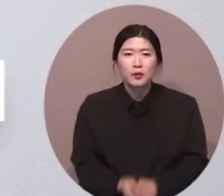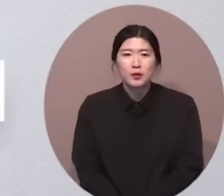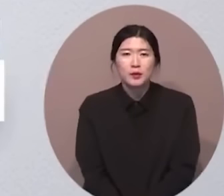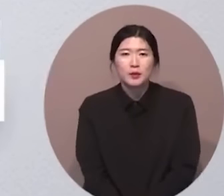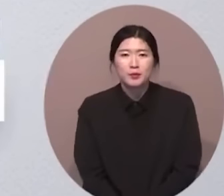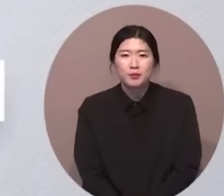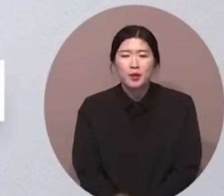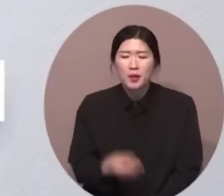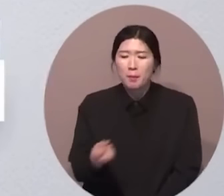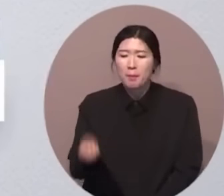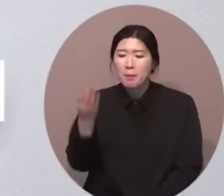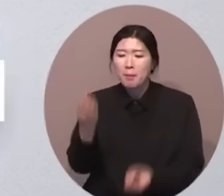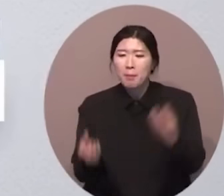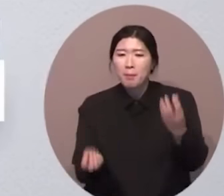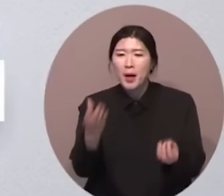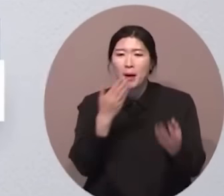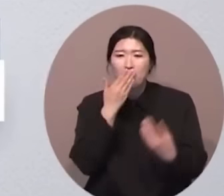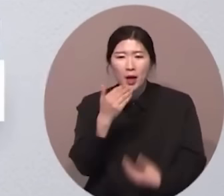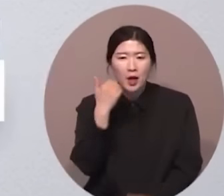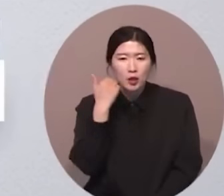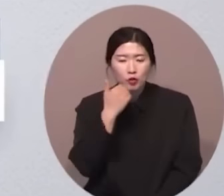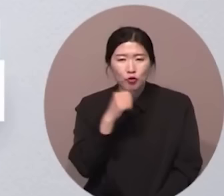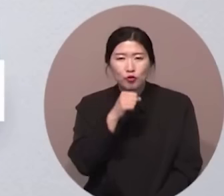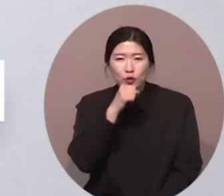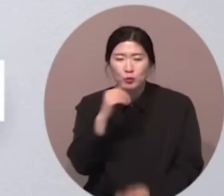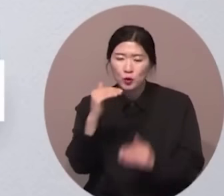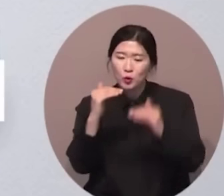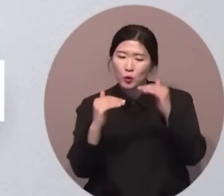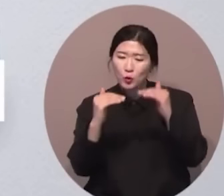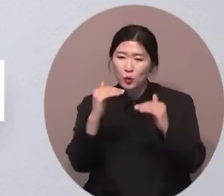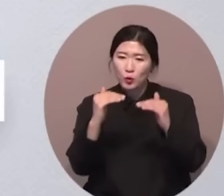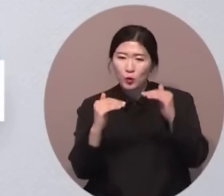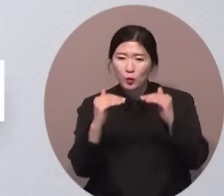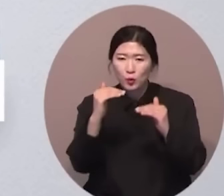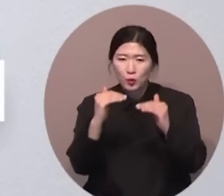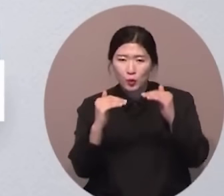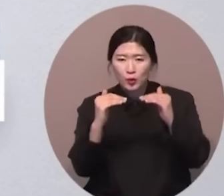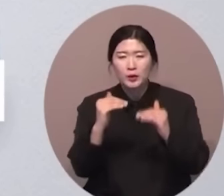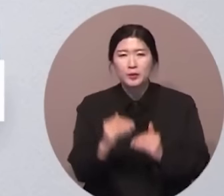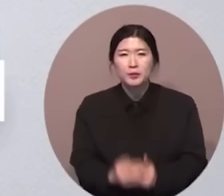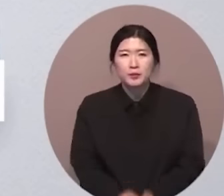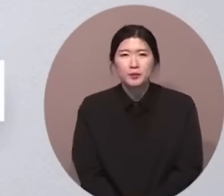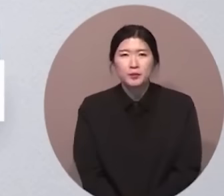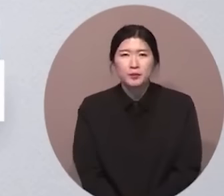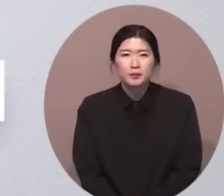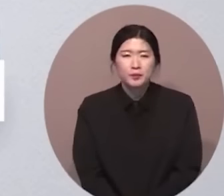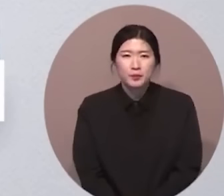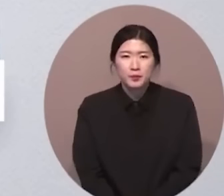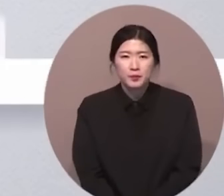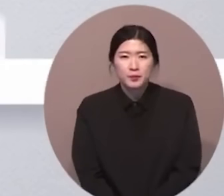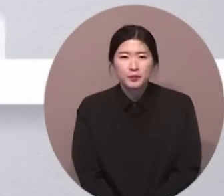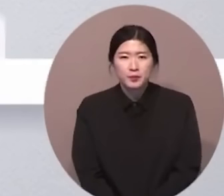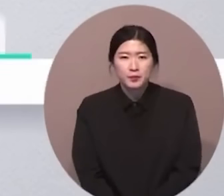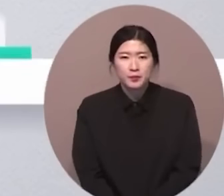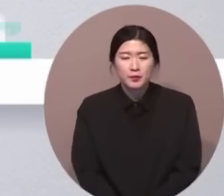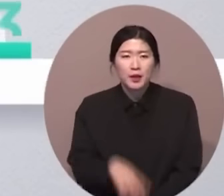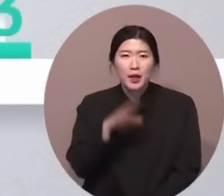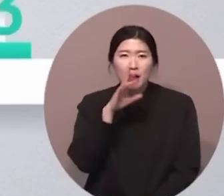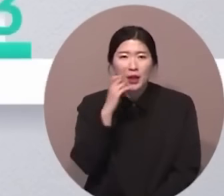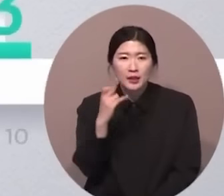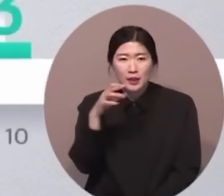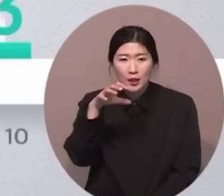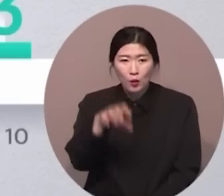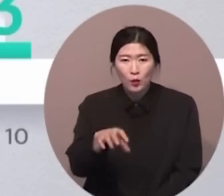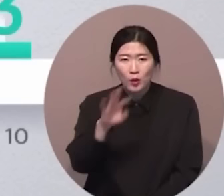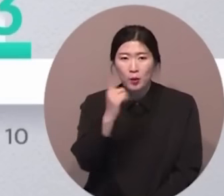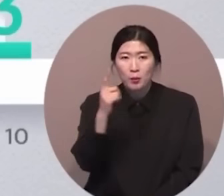당성 가능성과 적극 투표층 역시 5차 범위를 넘어 비슷한 차이를 보였습니다 아산 갑은 민주당